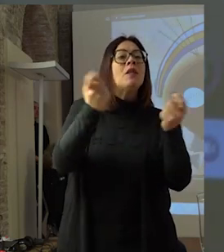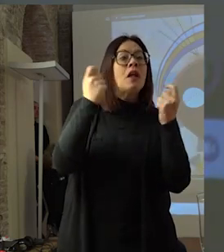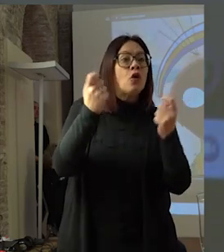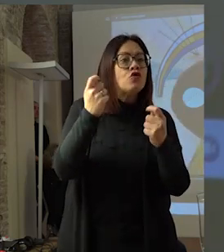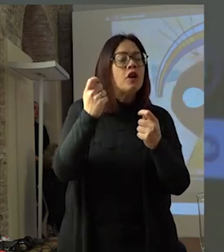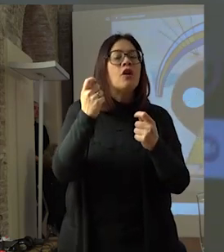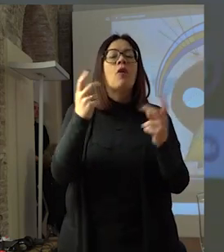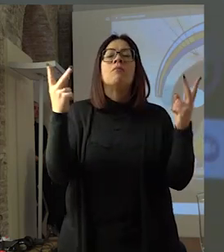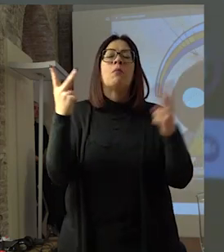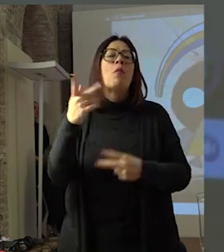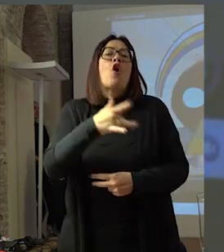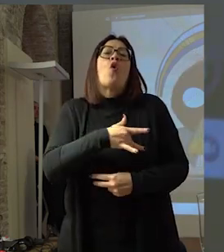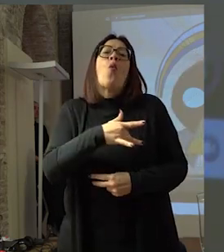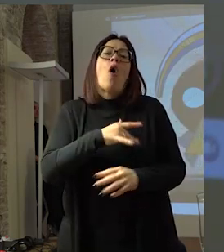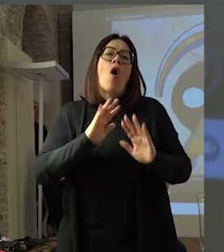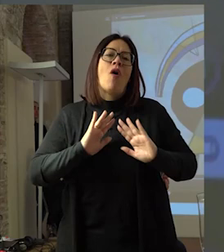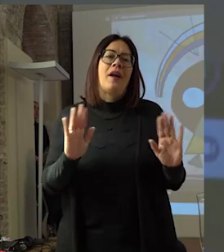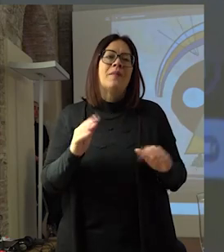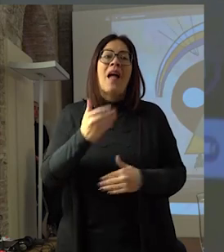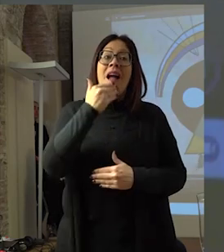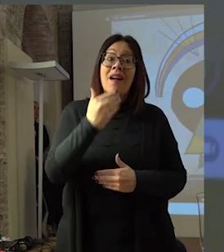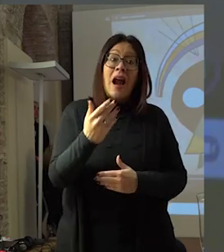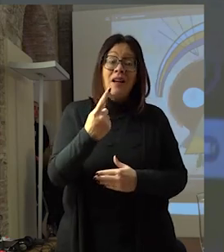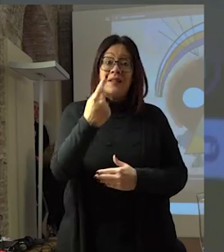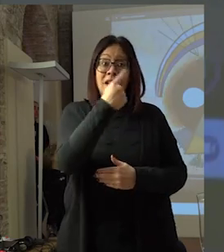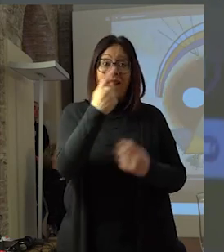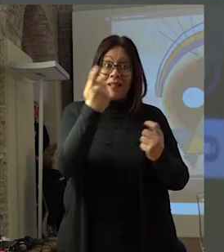a questa mostra sono riuscito